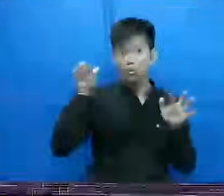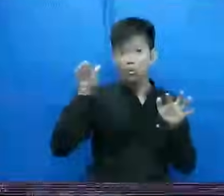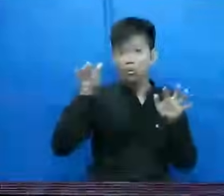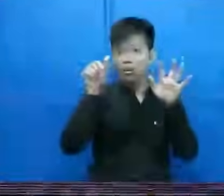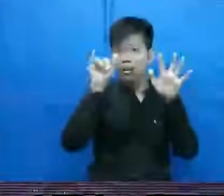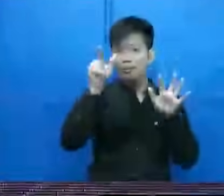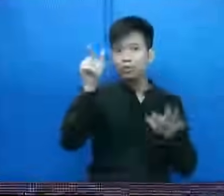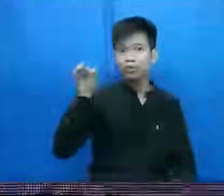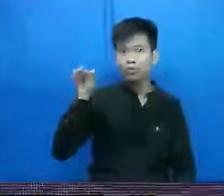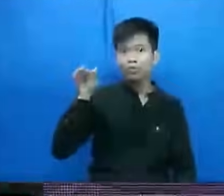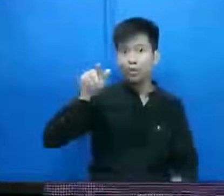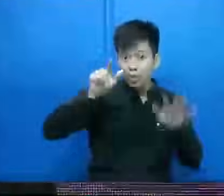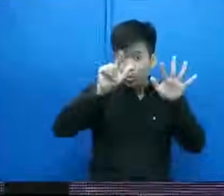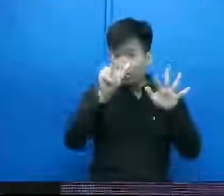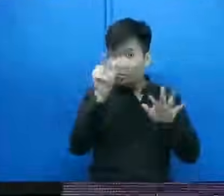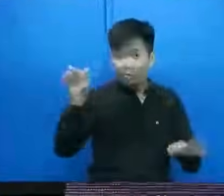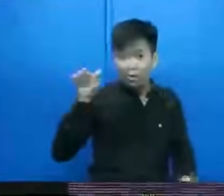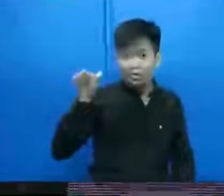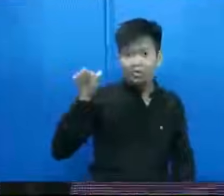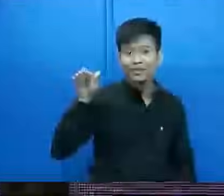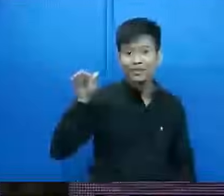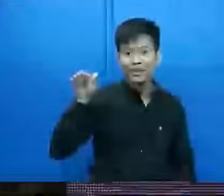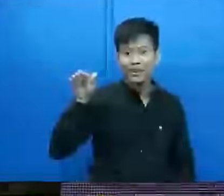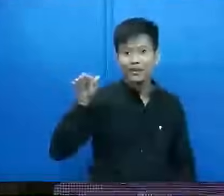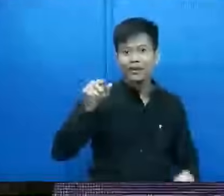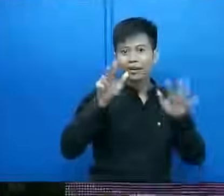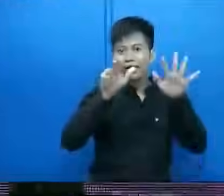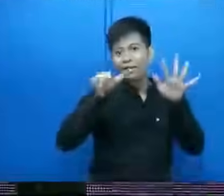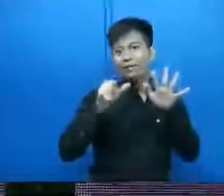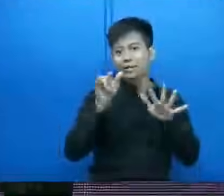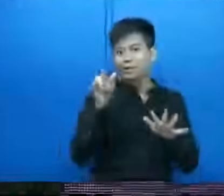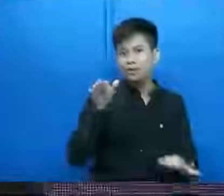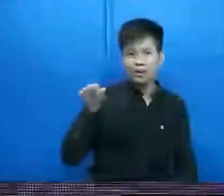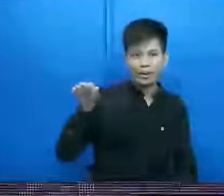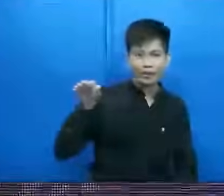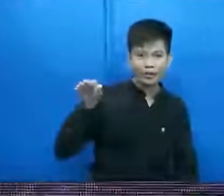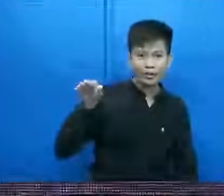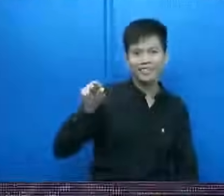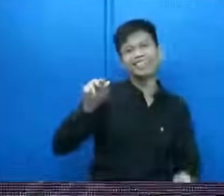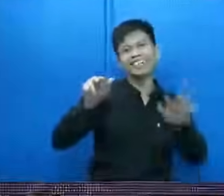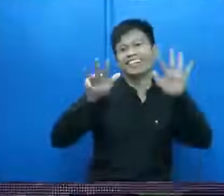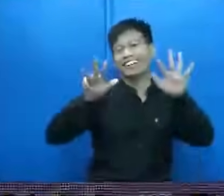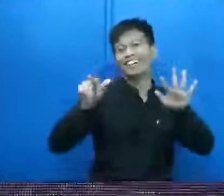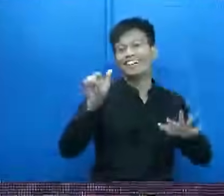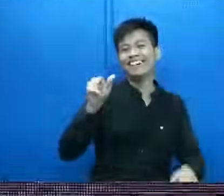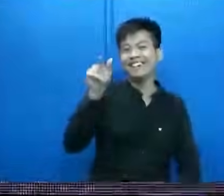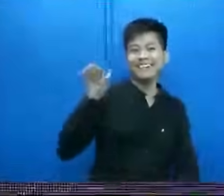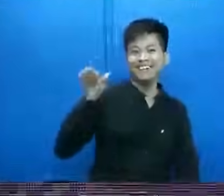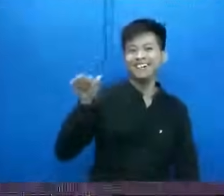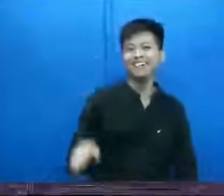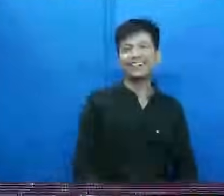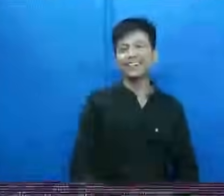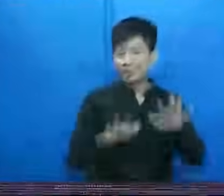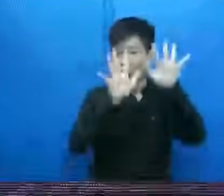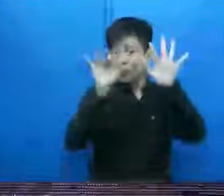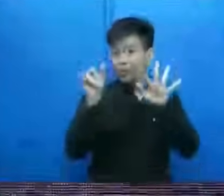Enam juz. Tujuh juz. Lapan juz. Sembilan juz.